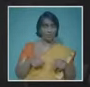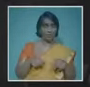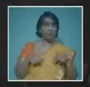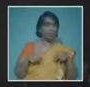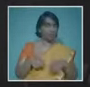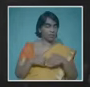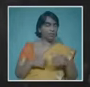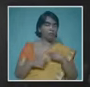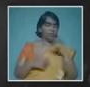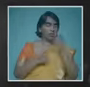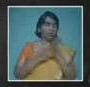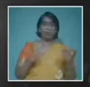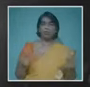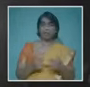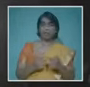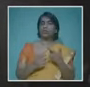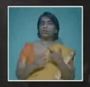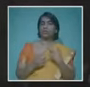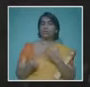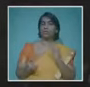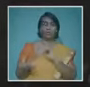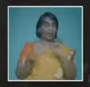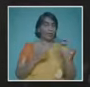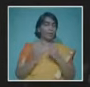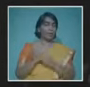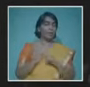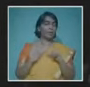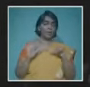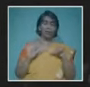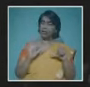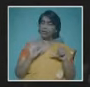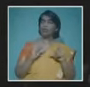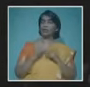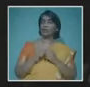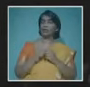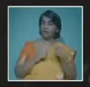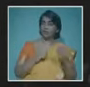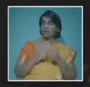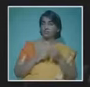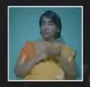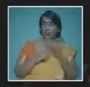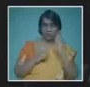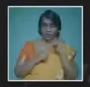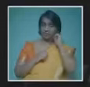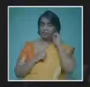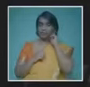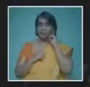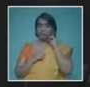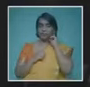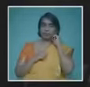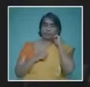දැනට අපි කොළඹ වරාය බහලුම් මෙහෙයුම් මිලියන 7ක් ධාරිතාවයක් තමයි අපිට කරන්න පුළුවන්කම තියෙන්නේ.